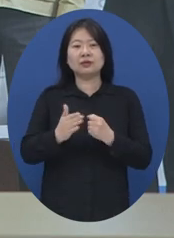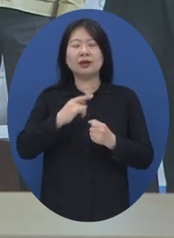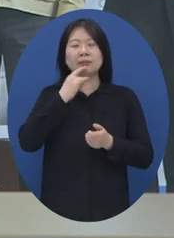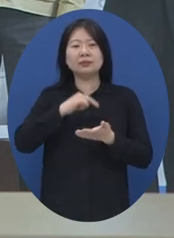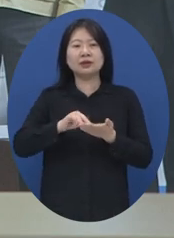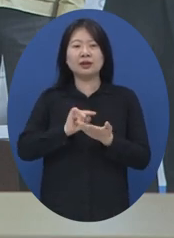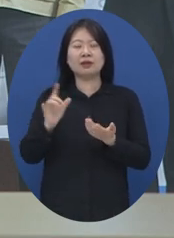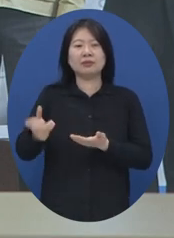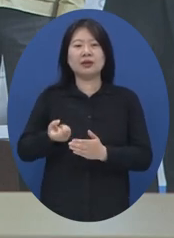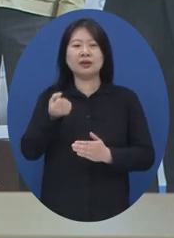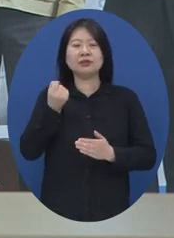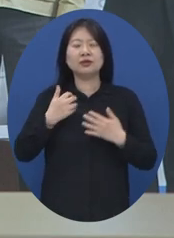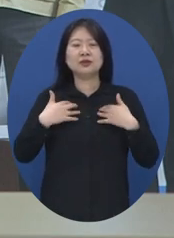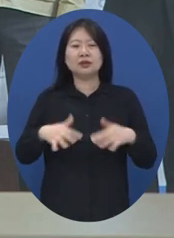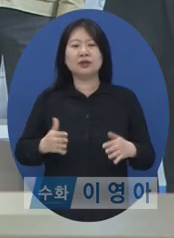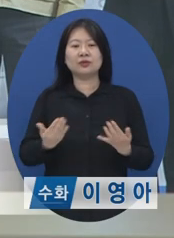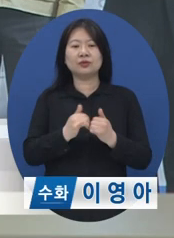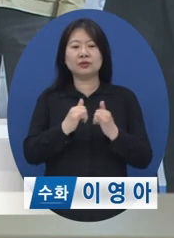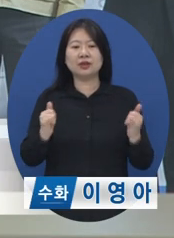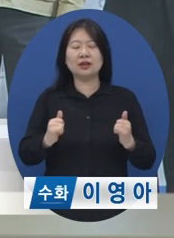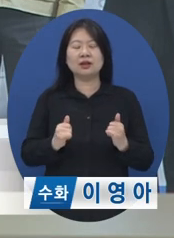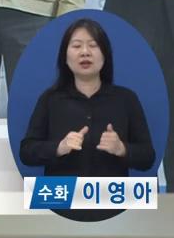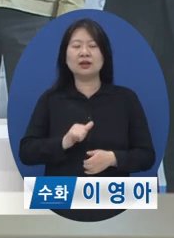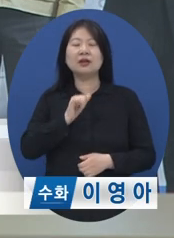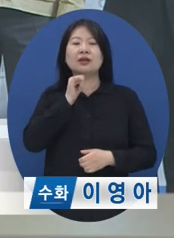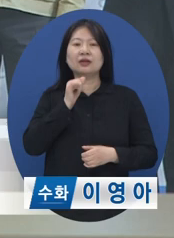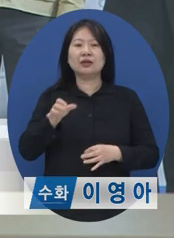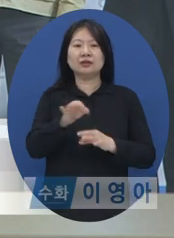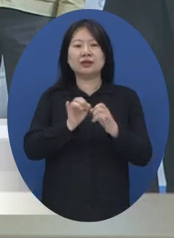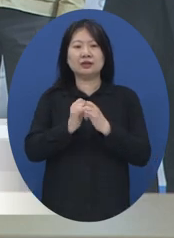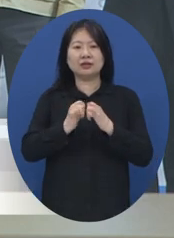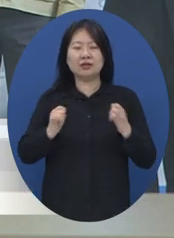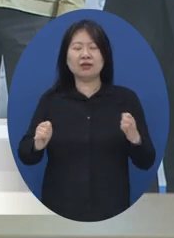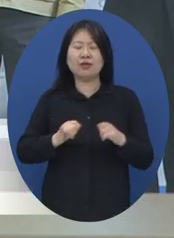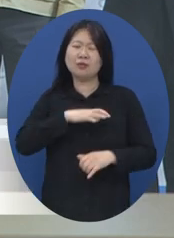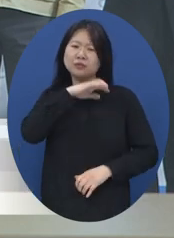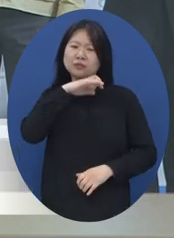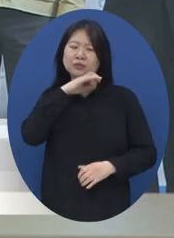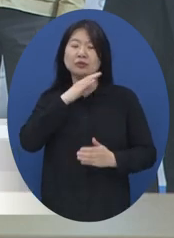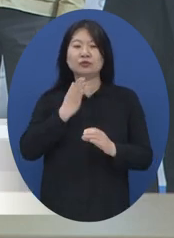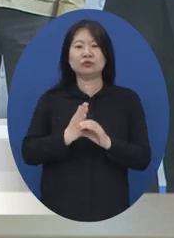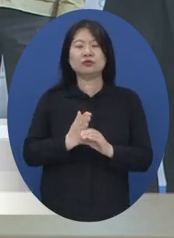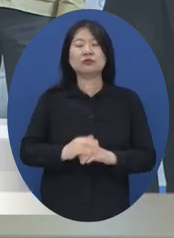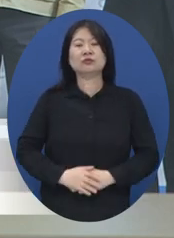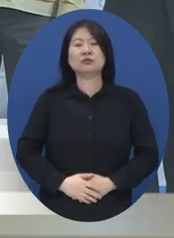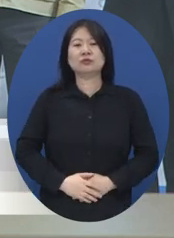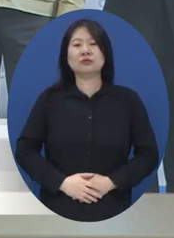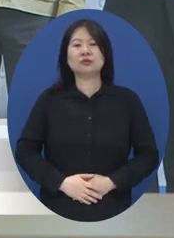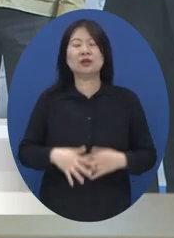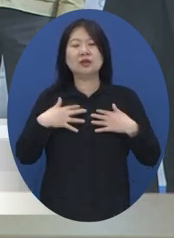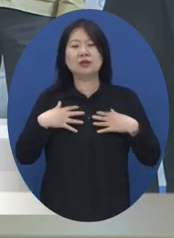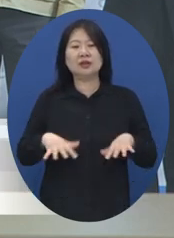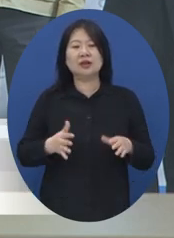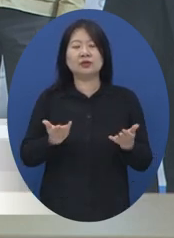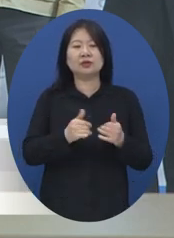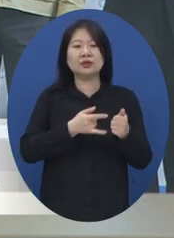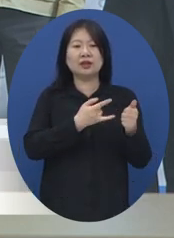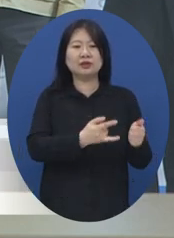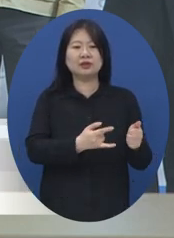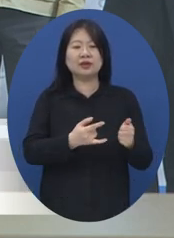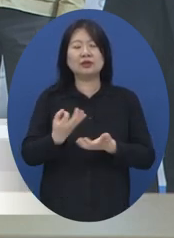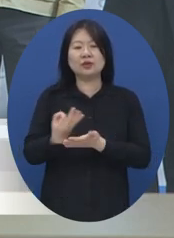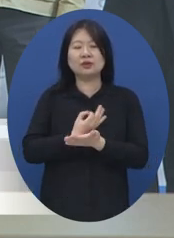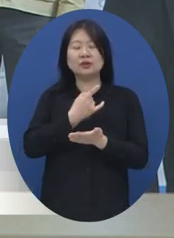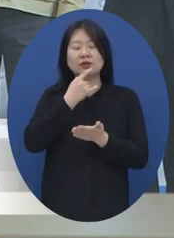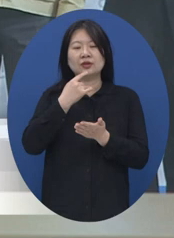코로나19로 인해 피해를 입은 취약 노동자와 영세 사업자들이 어려움을 토로하고 있는데요. 경기도가 취약 노동자에게